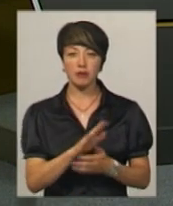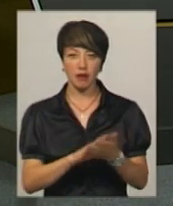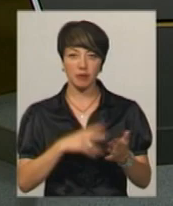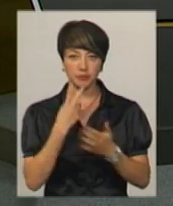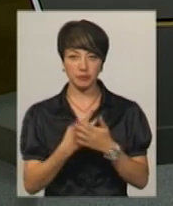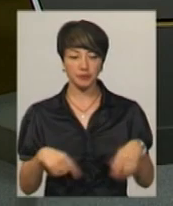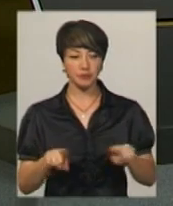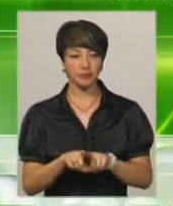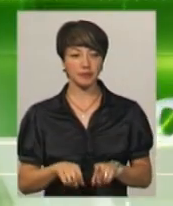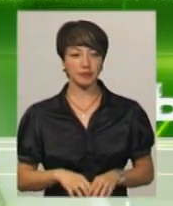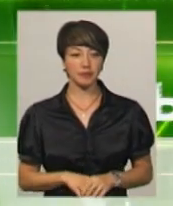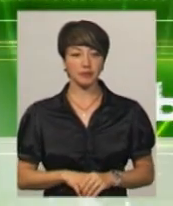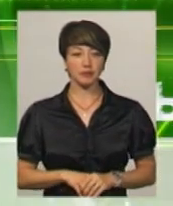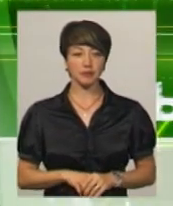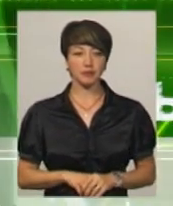побачите.